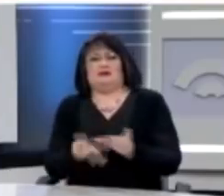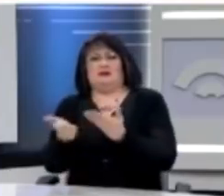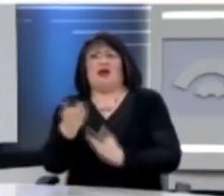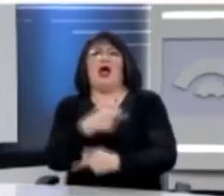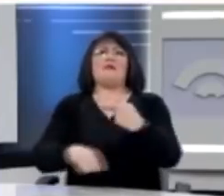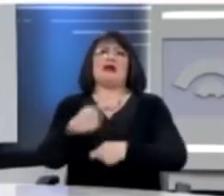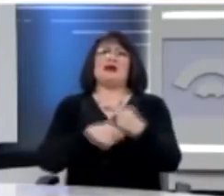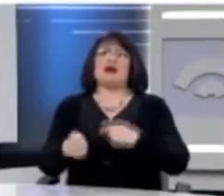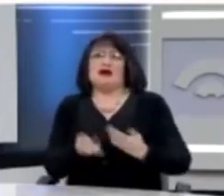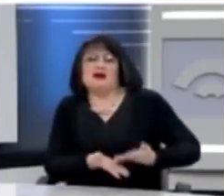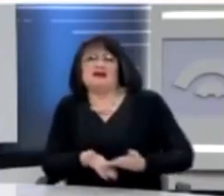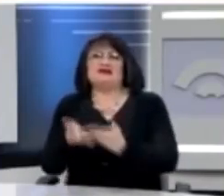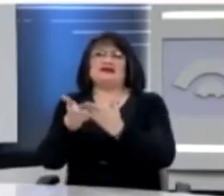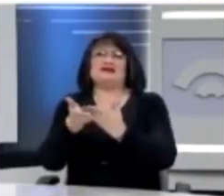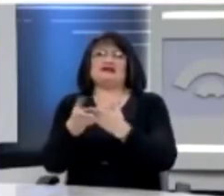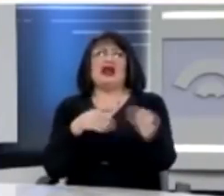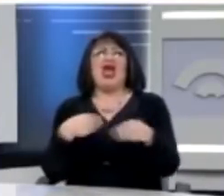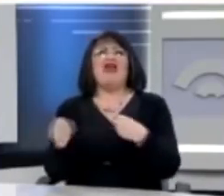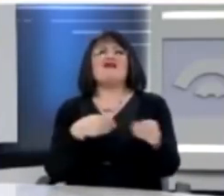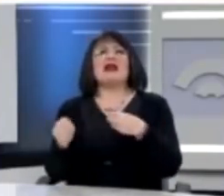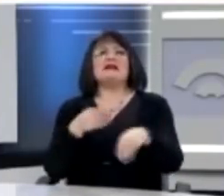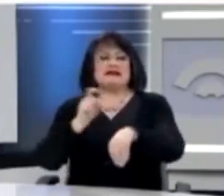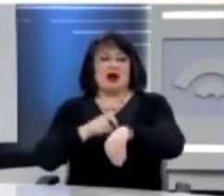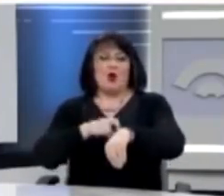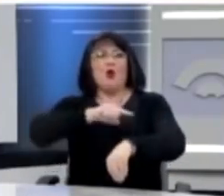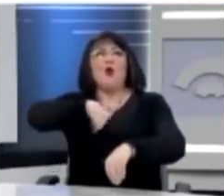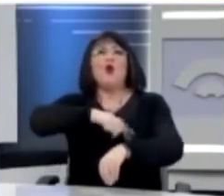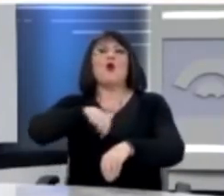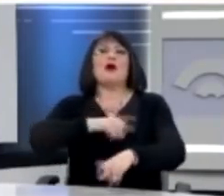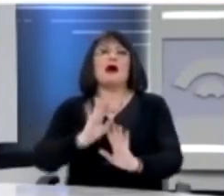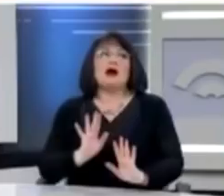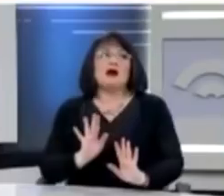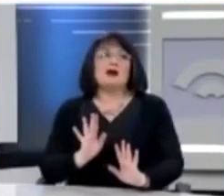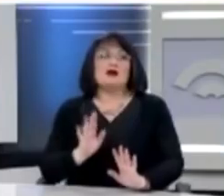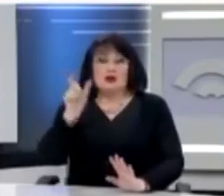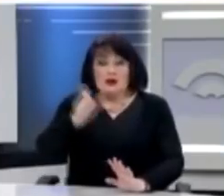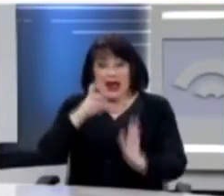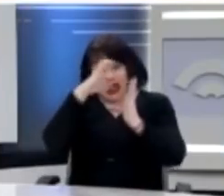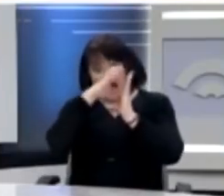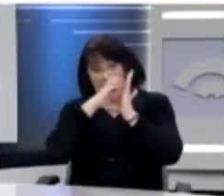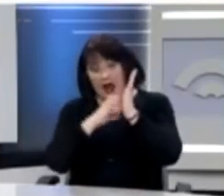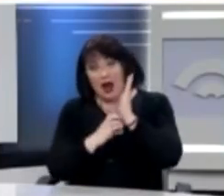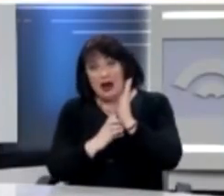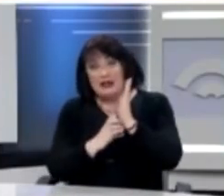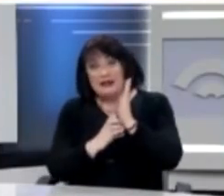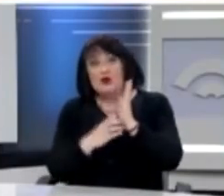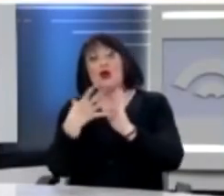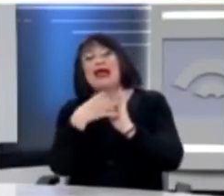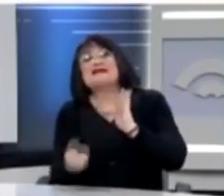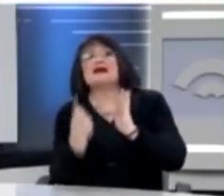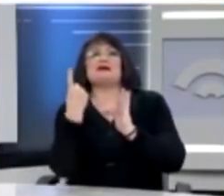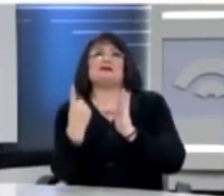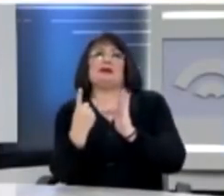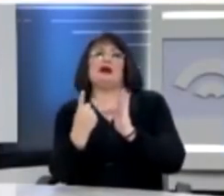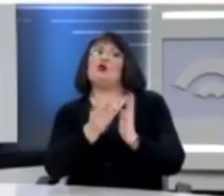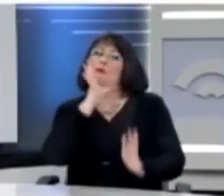επιχειρήσεων, υπέρ της διαβόητης ευελιξίας. Κυριολεκτικά, για κάθε άρθρο υπάρχει μια εξαίρεση